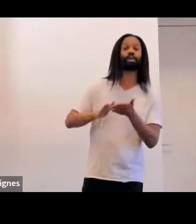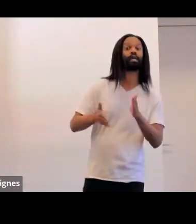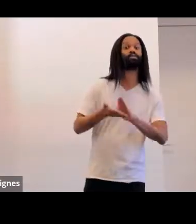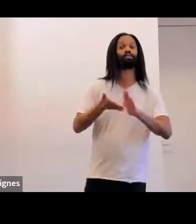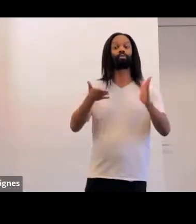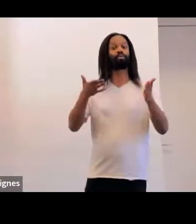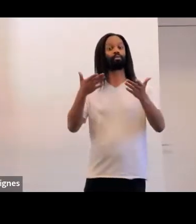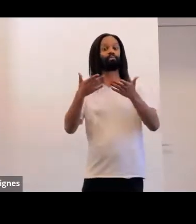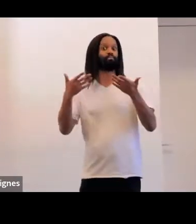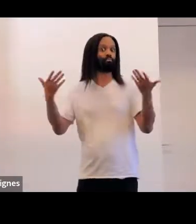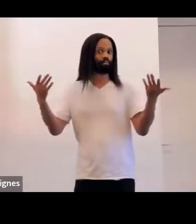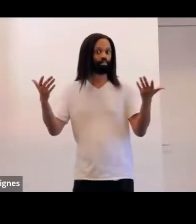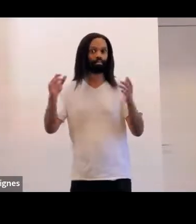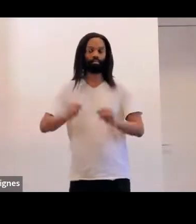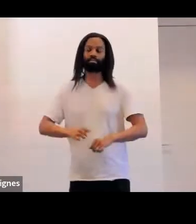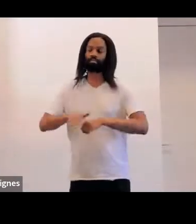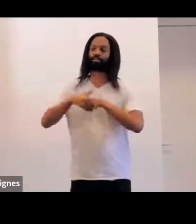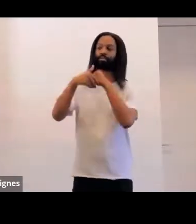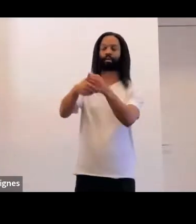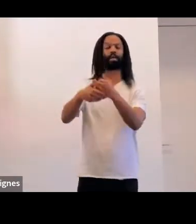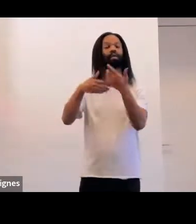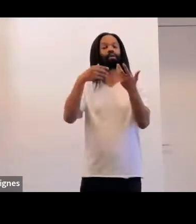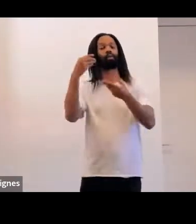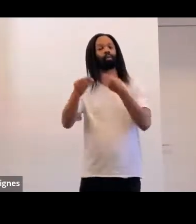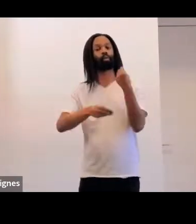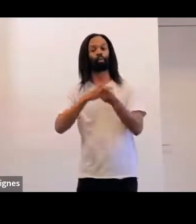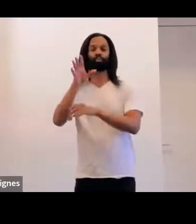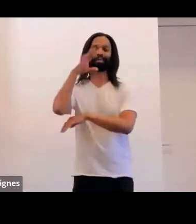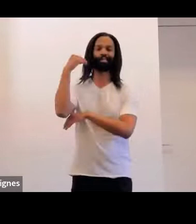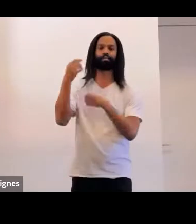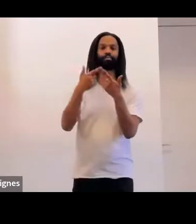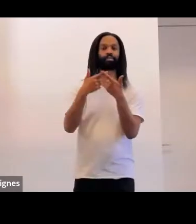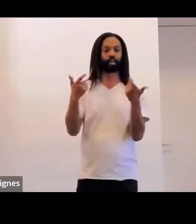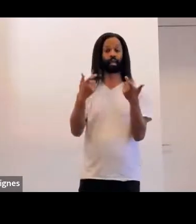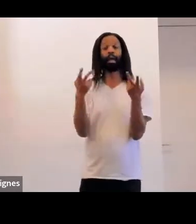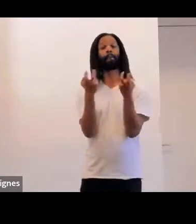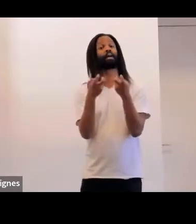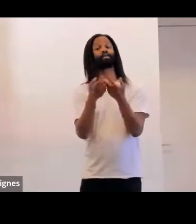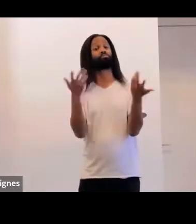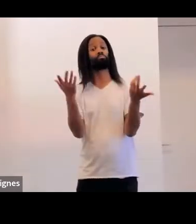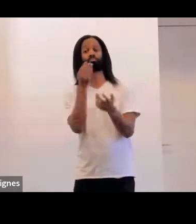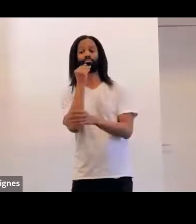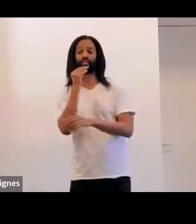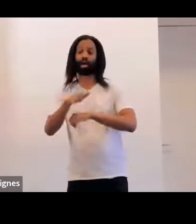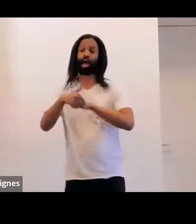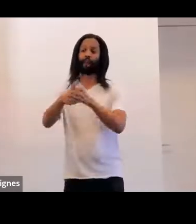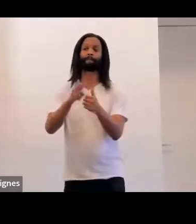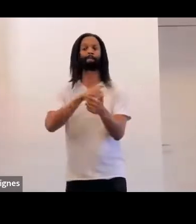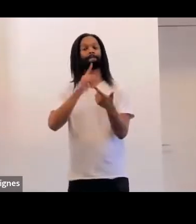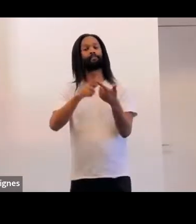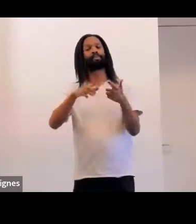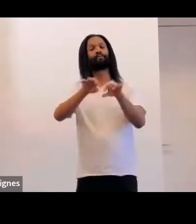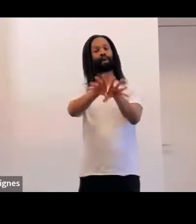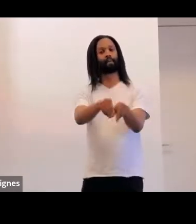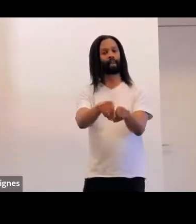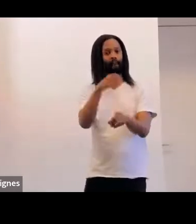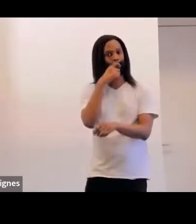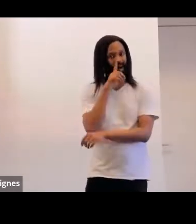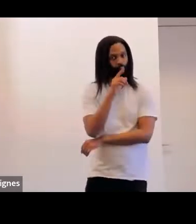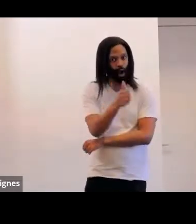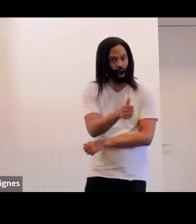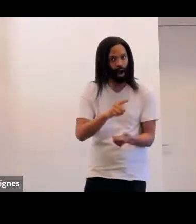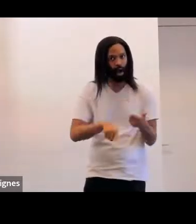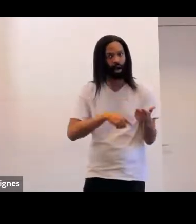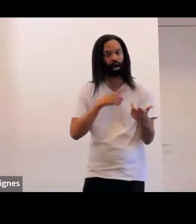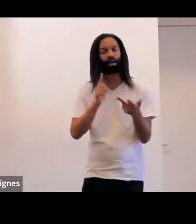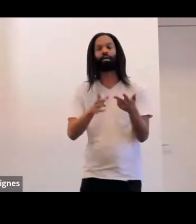nombreuses et qui agissent chaque jour dans l'aide alimentaire, l'accompagnement des familles monoparentales, l'aide au transport, la prise en charge,